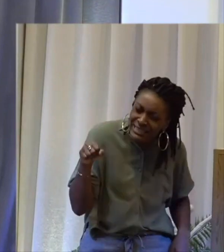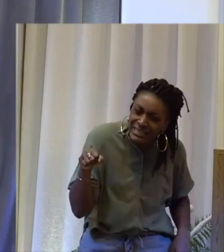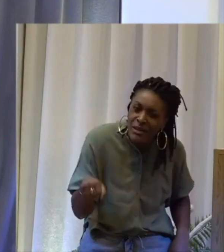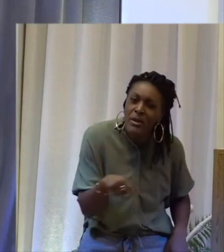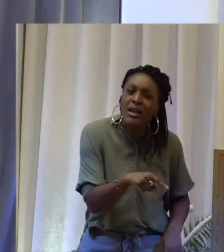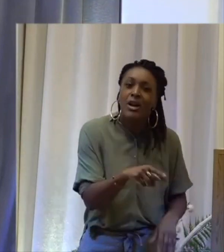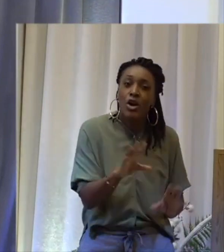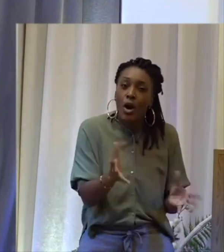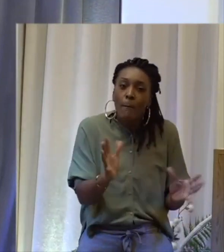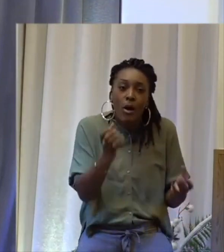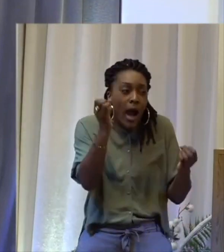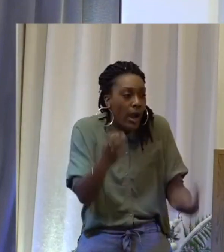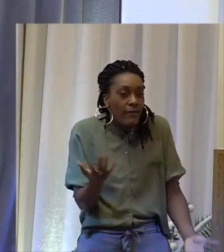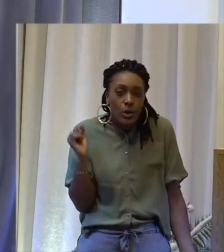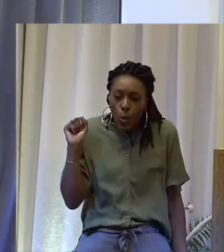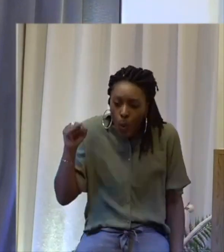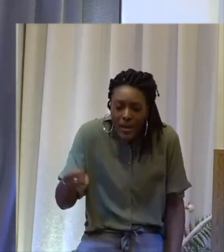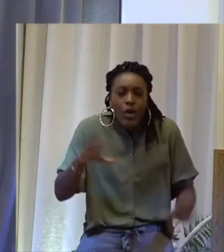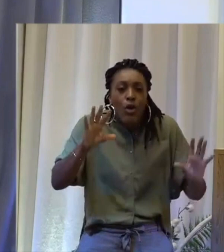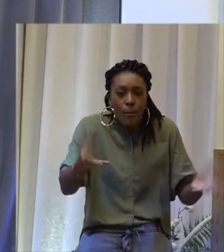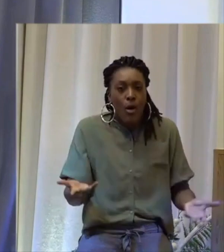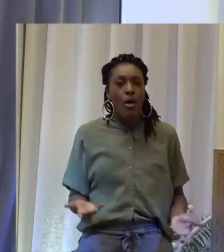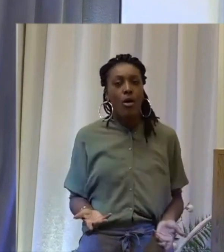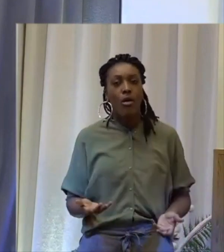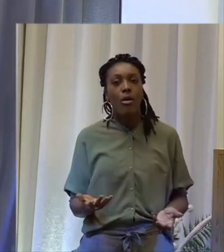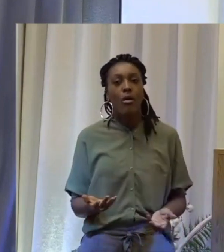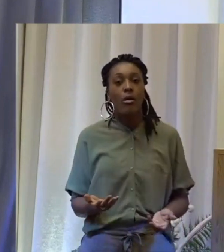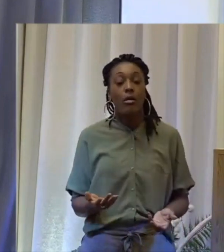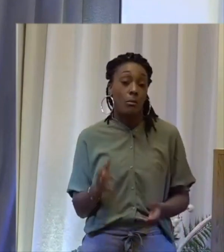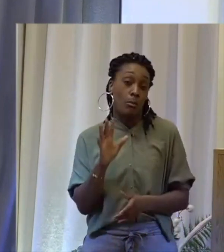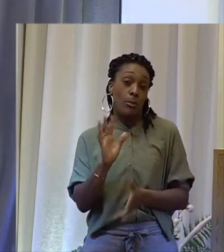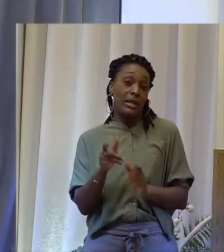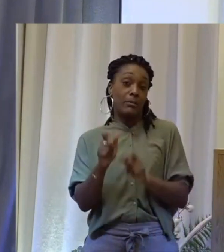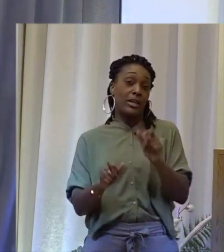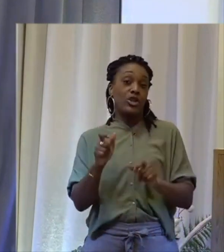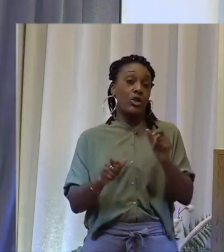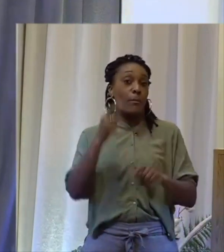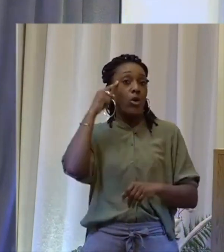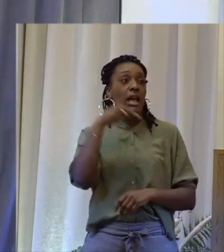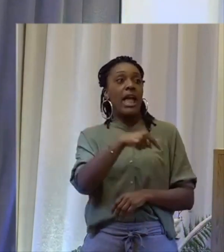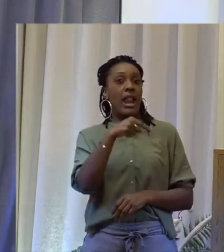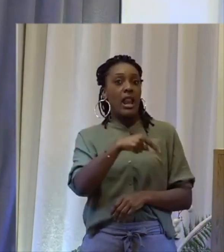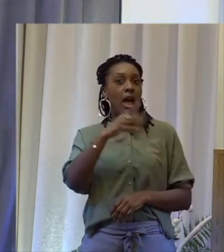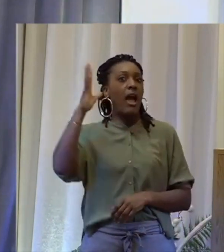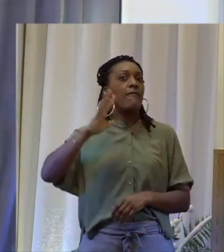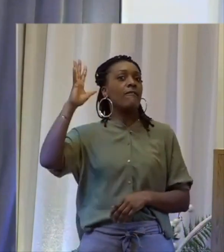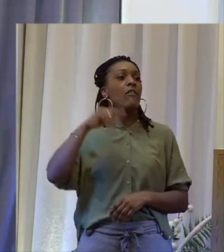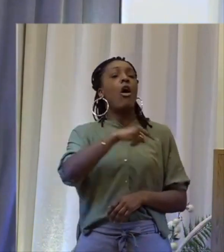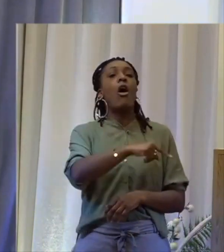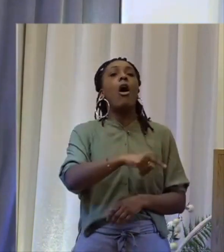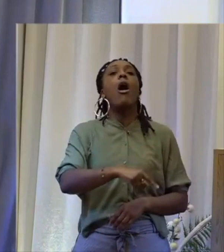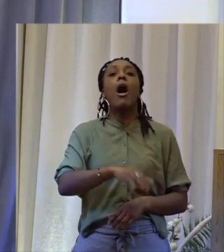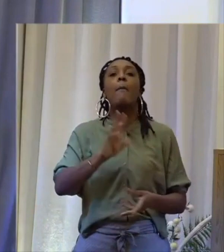femme soit dans cet état-là? Certains vont essayer d'analyser le passé en disant, mais cette femme-là, si elle était